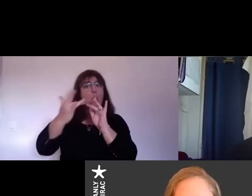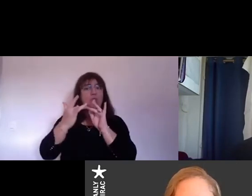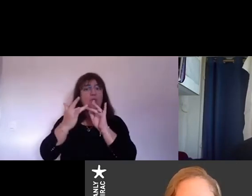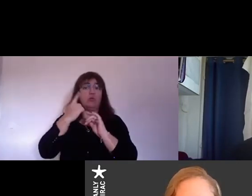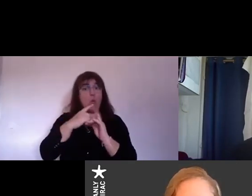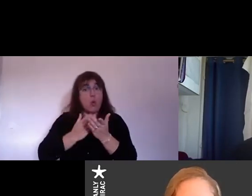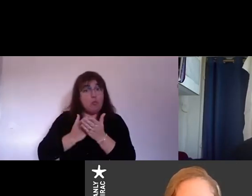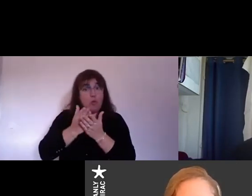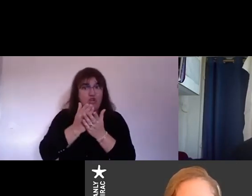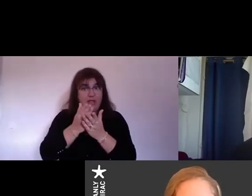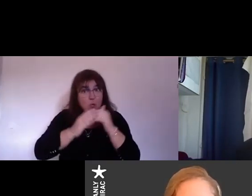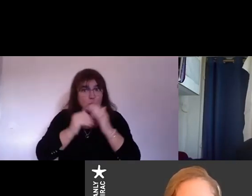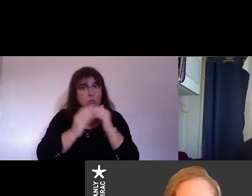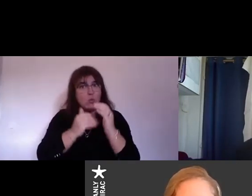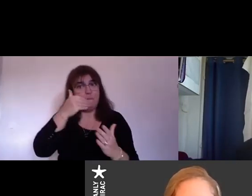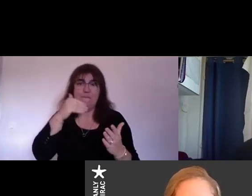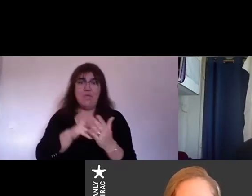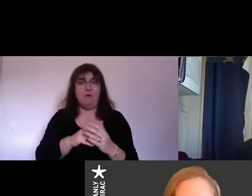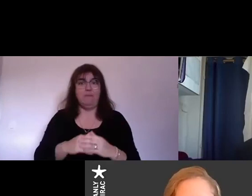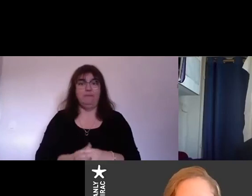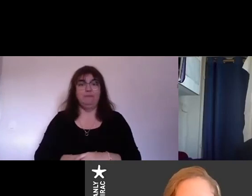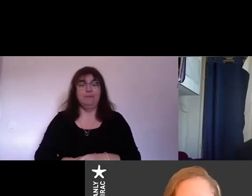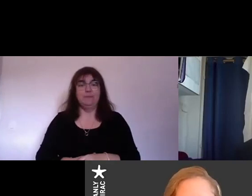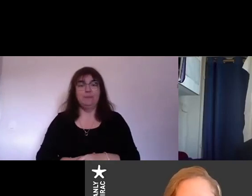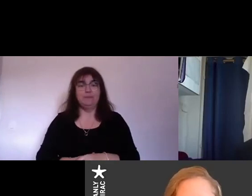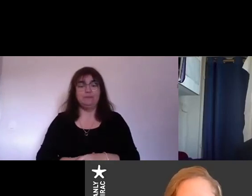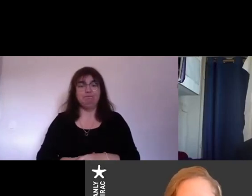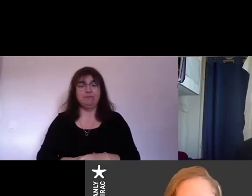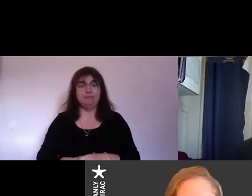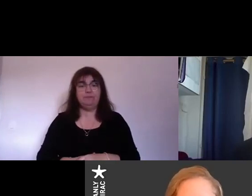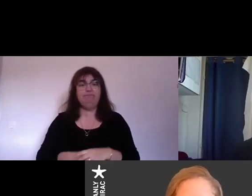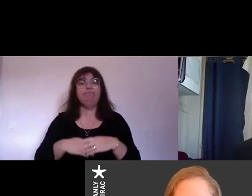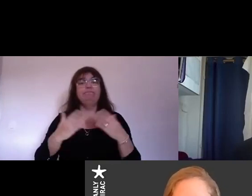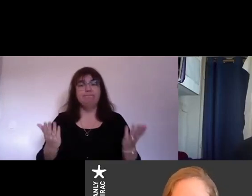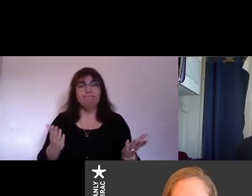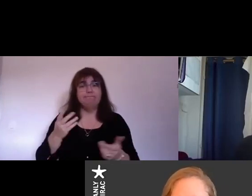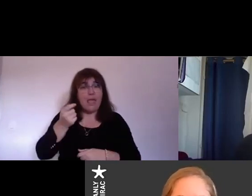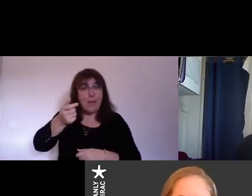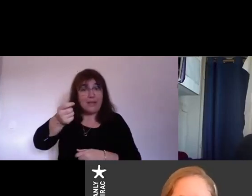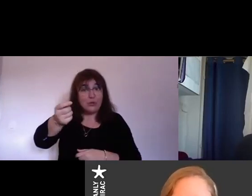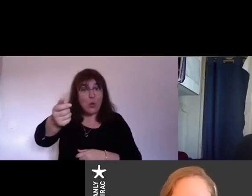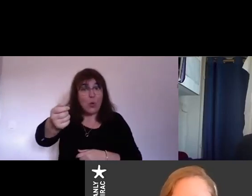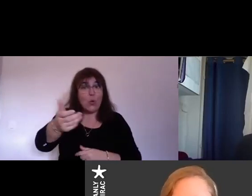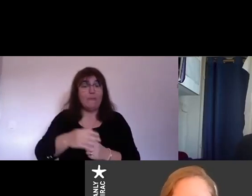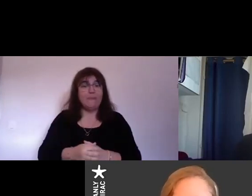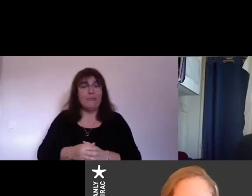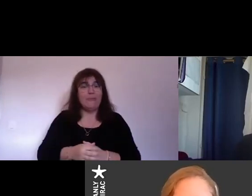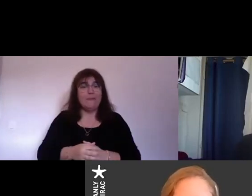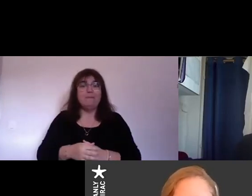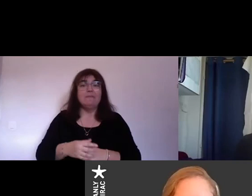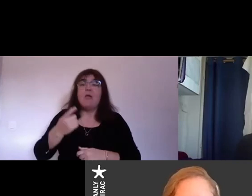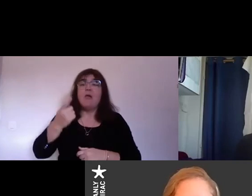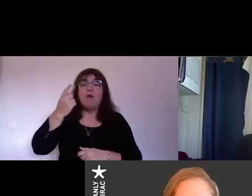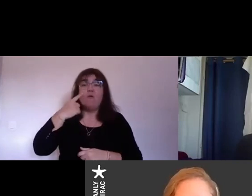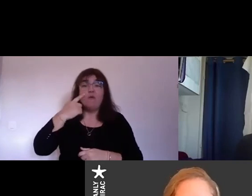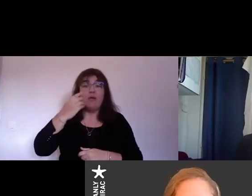projets avec nous. Voilà. Donc, à très bientôt. On vous fera un appel pour voir si vous voulez